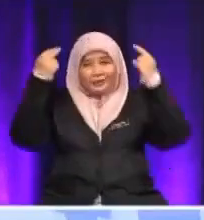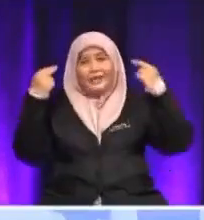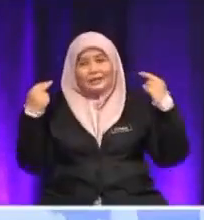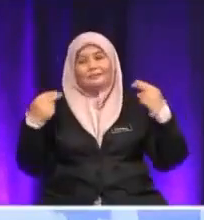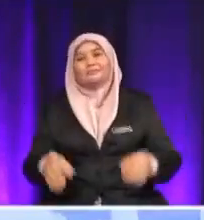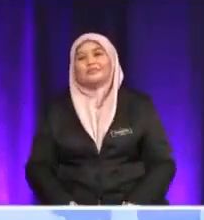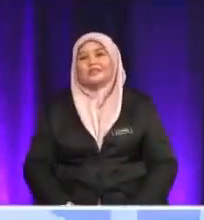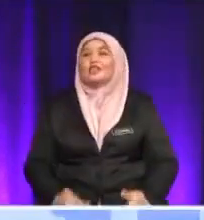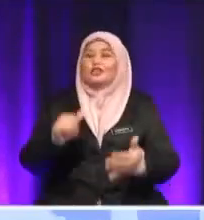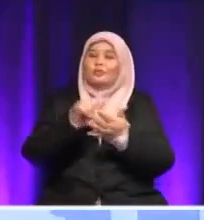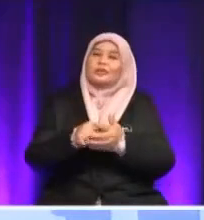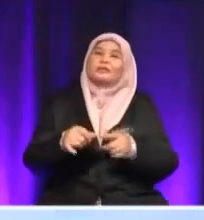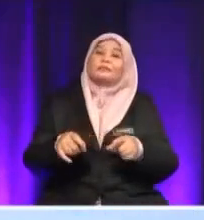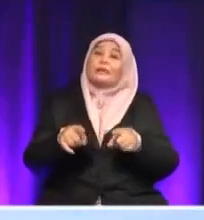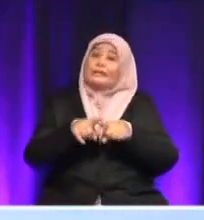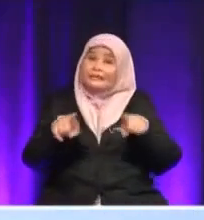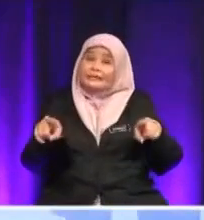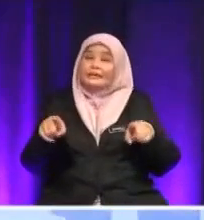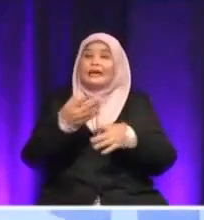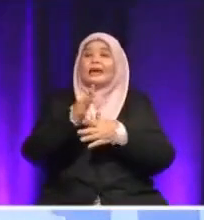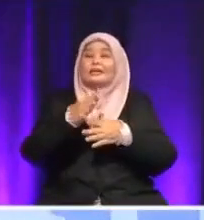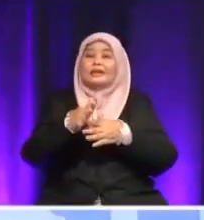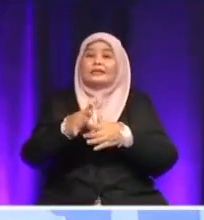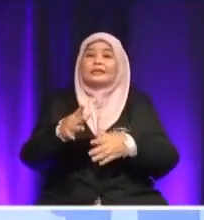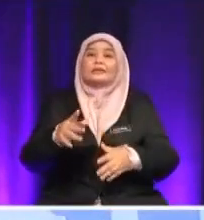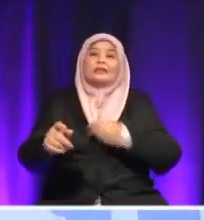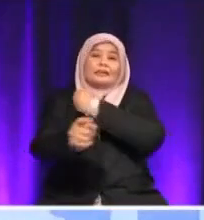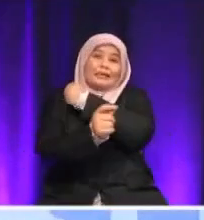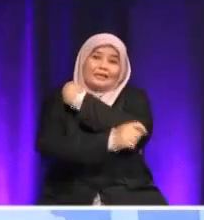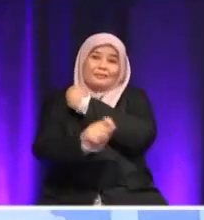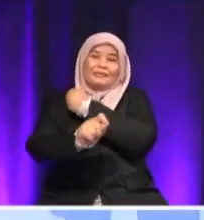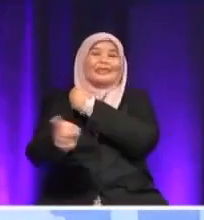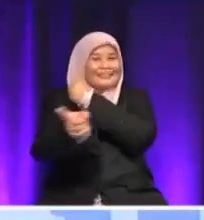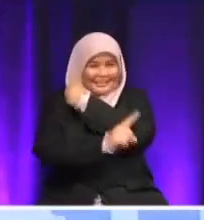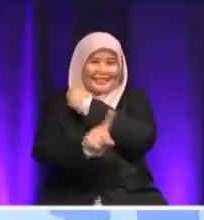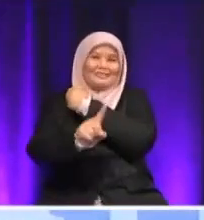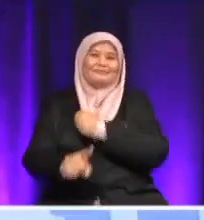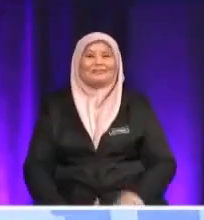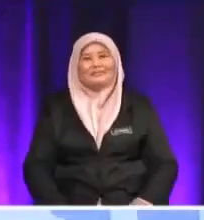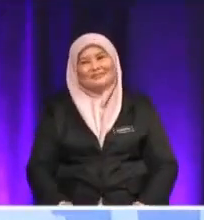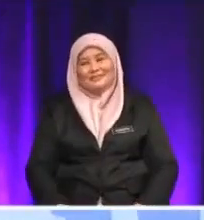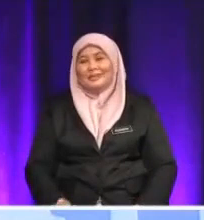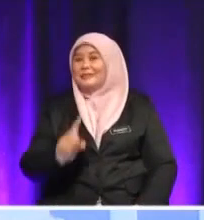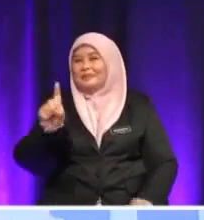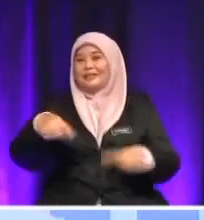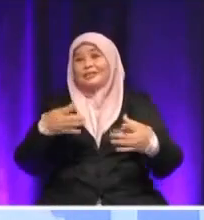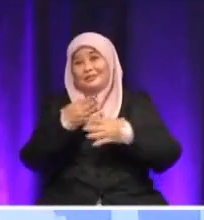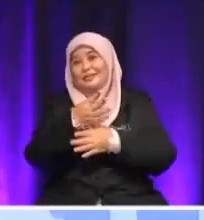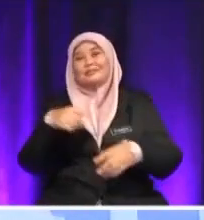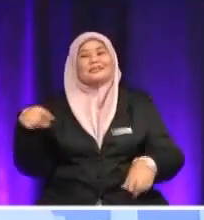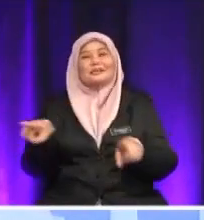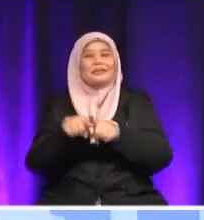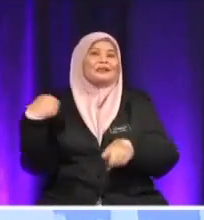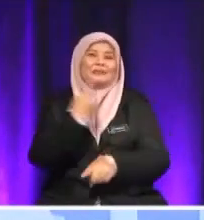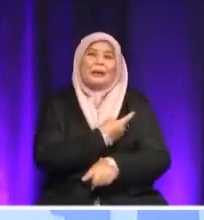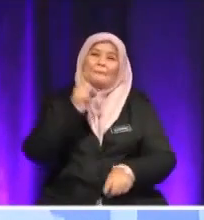antara takzir dan diat. Dan sekarang Ustaz, kita nak berehat seketika. Boleh ke Ustaz? Boleh Hakim. Jangan ke mana-mana, teruskan bersama dengan